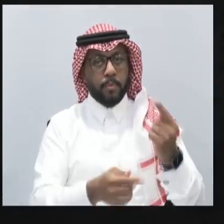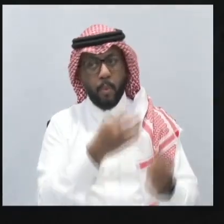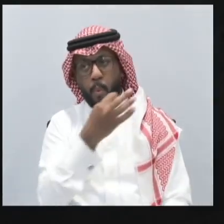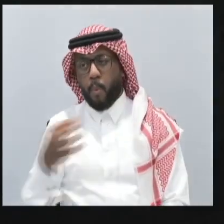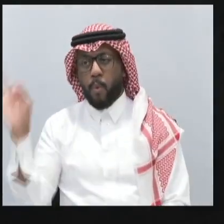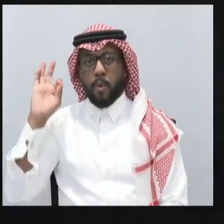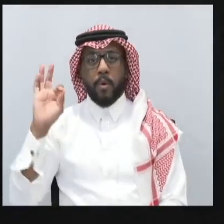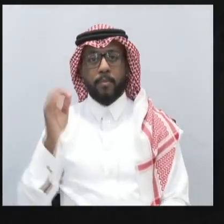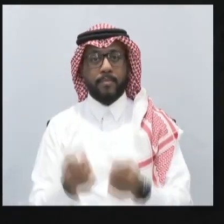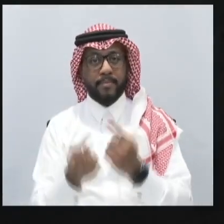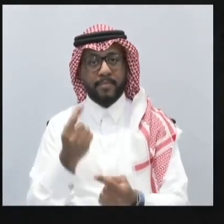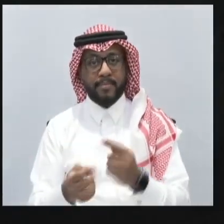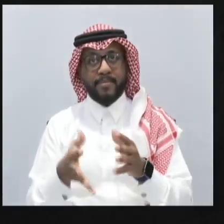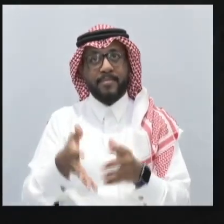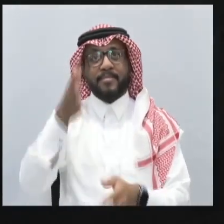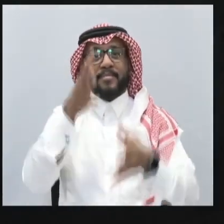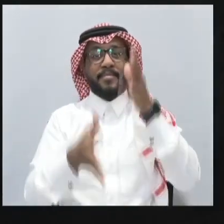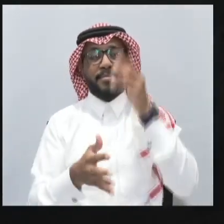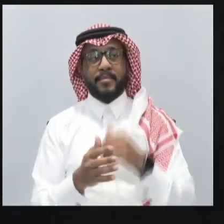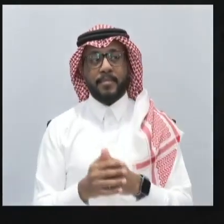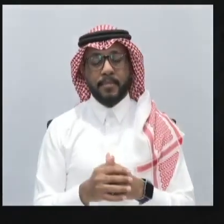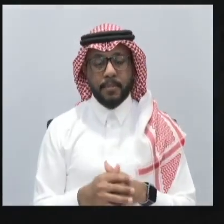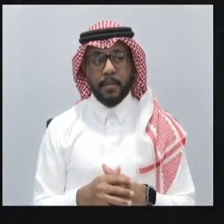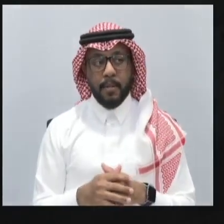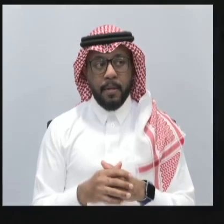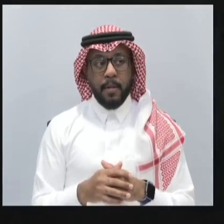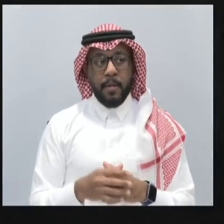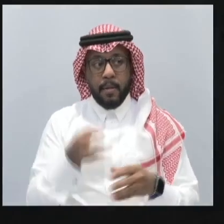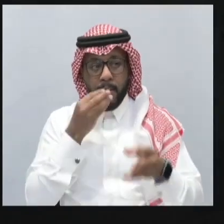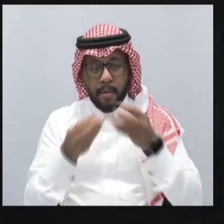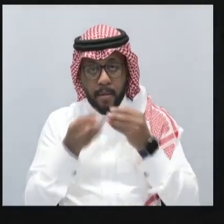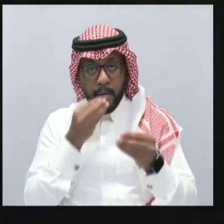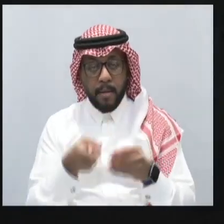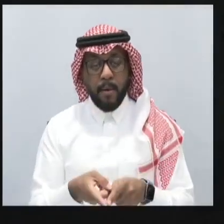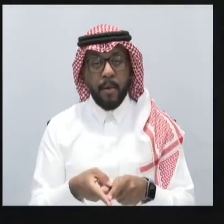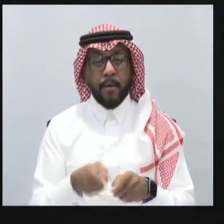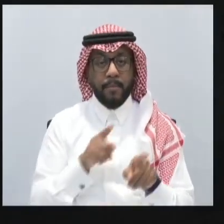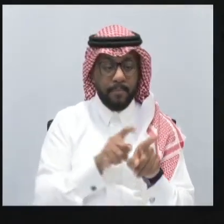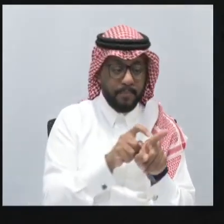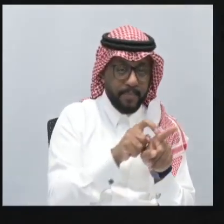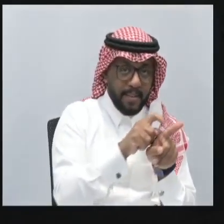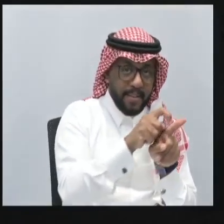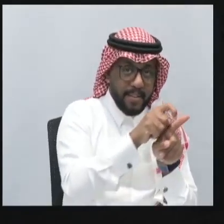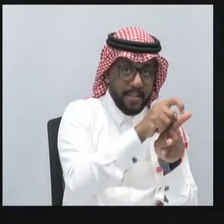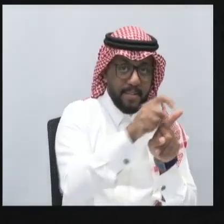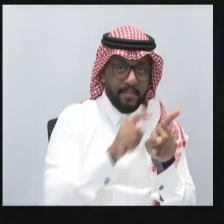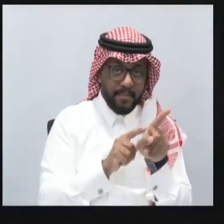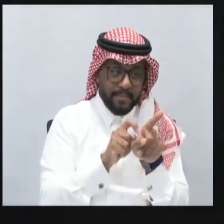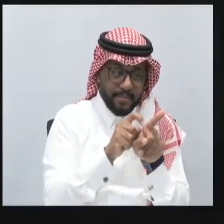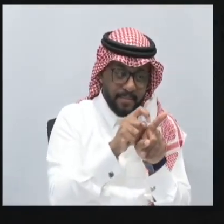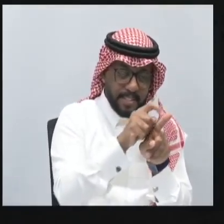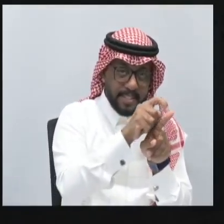هذه النبات عشان يكبر وينمو تغذت عليه الجراده طبعا الطاقه لما